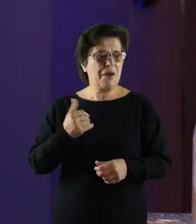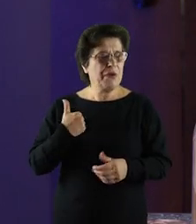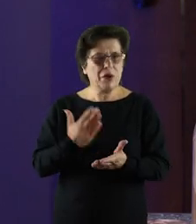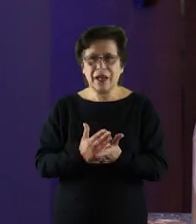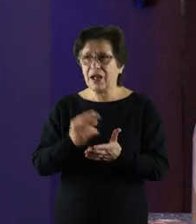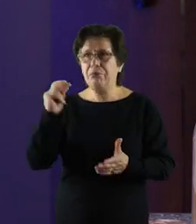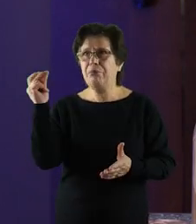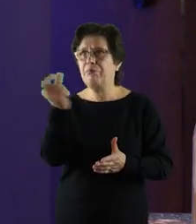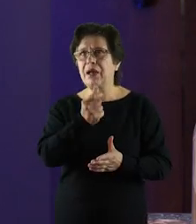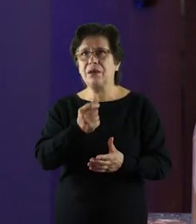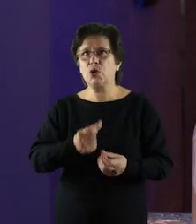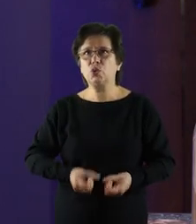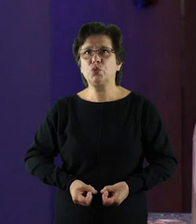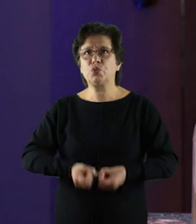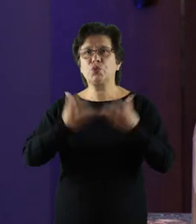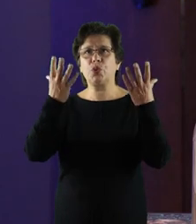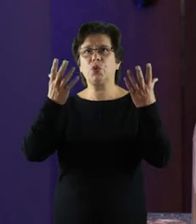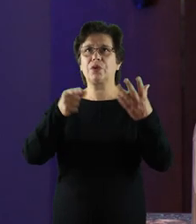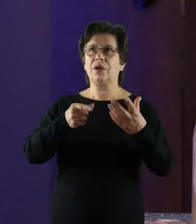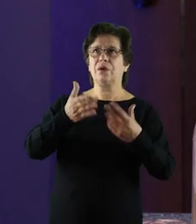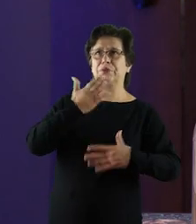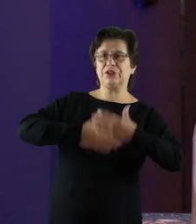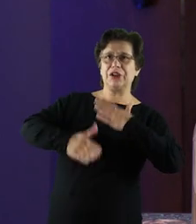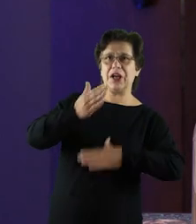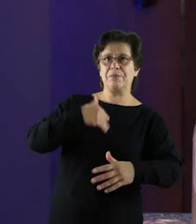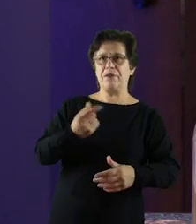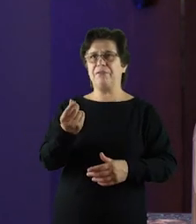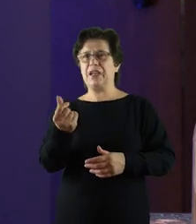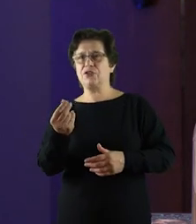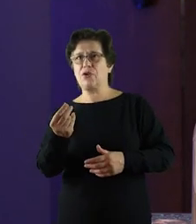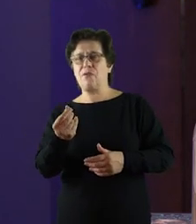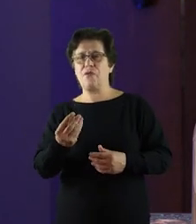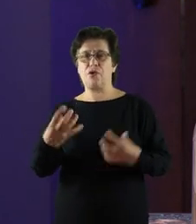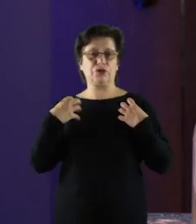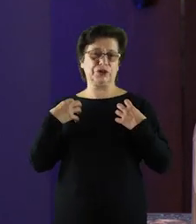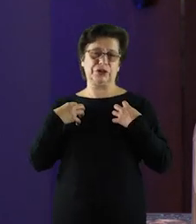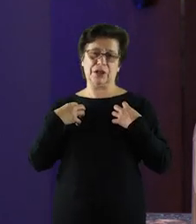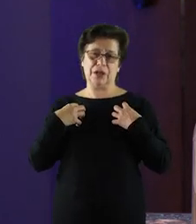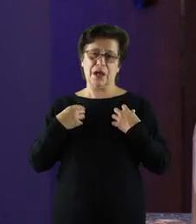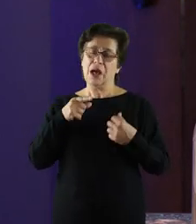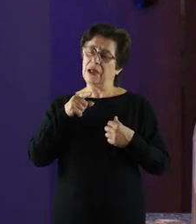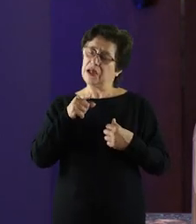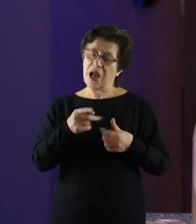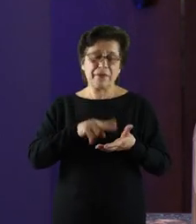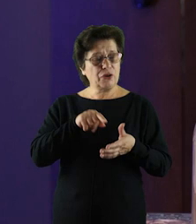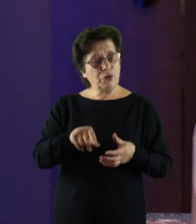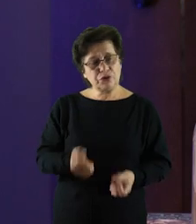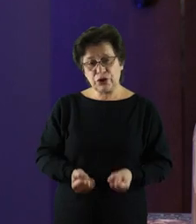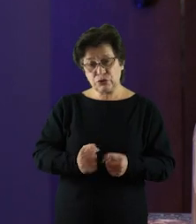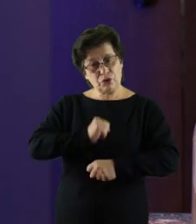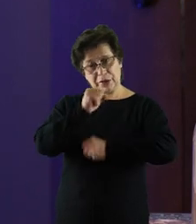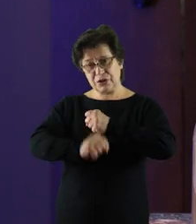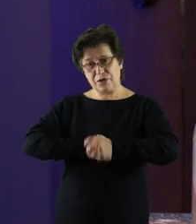cud i nagle mam przyjemne finansowo życie, bo ja na niej ciężko pracowałam.